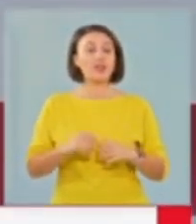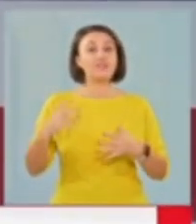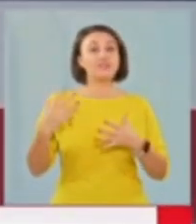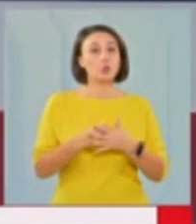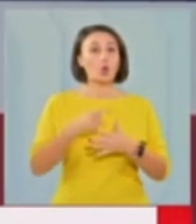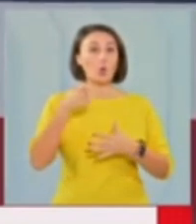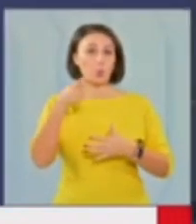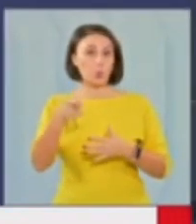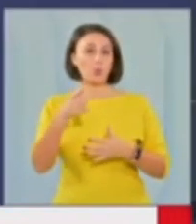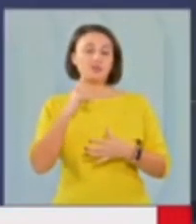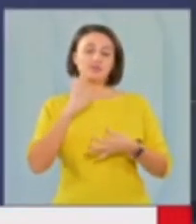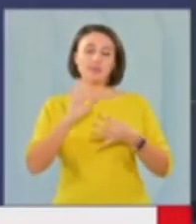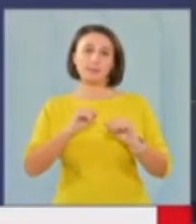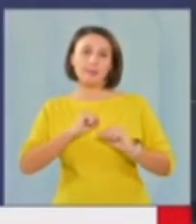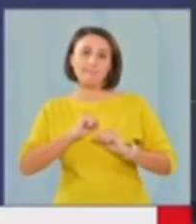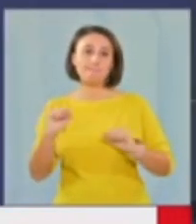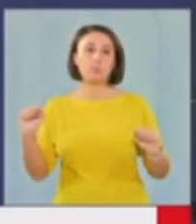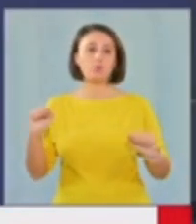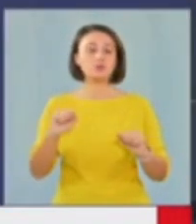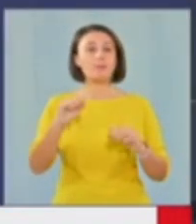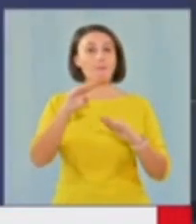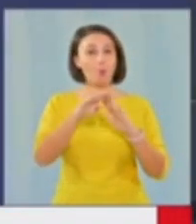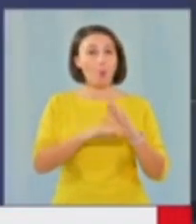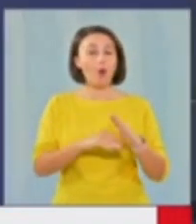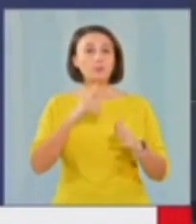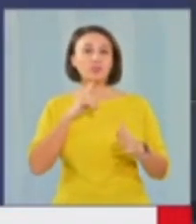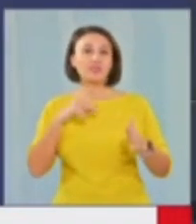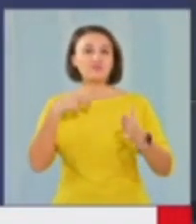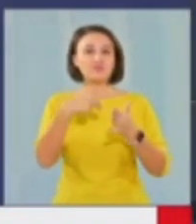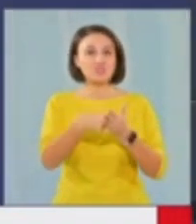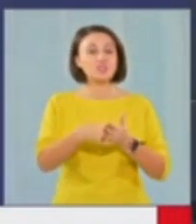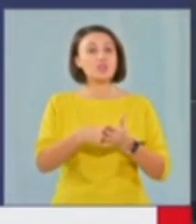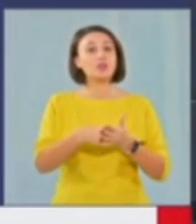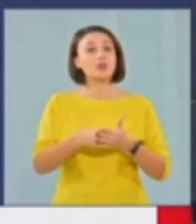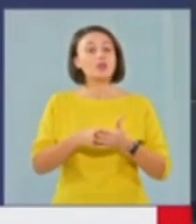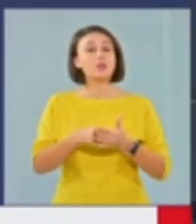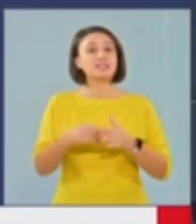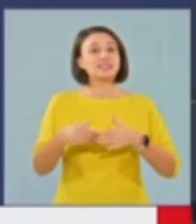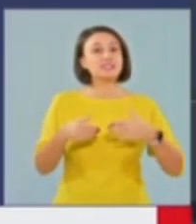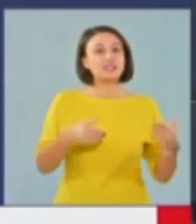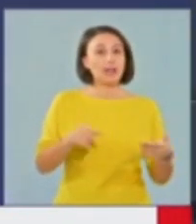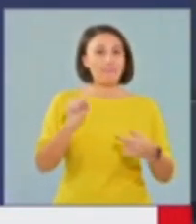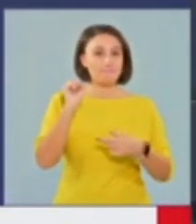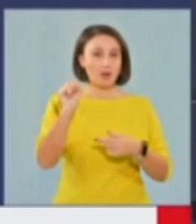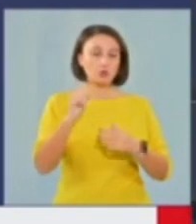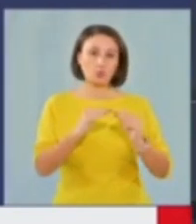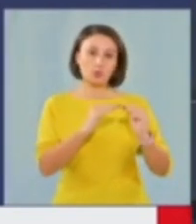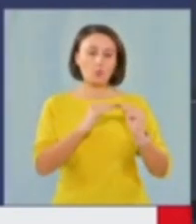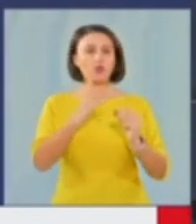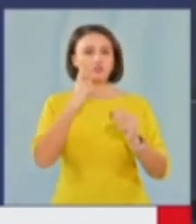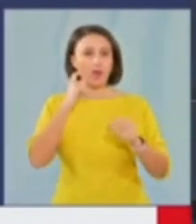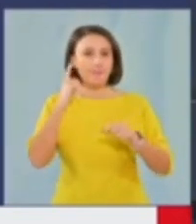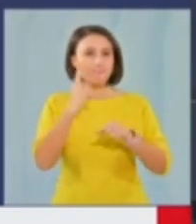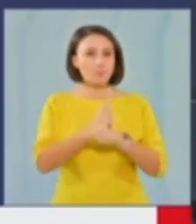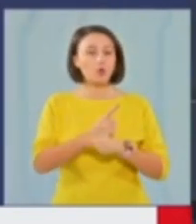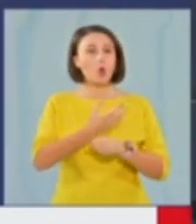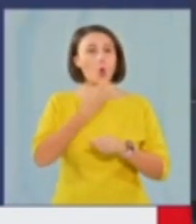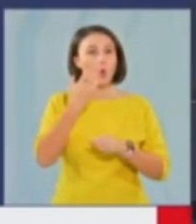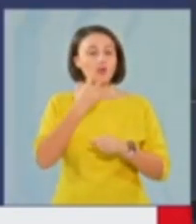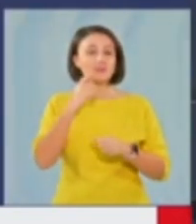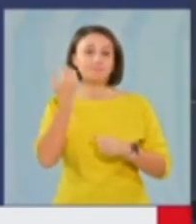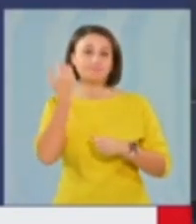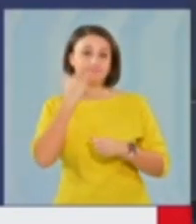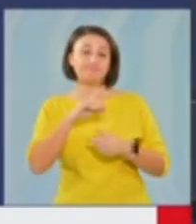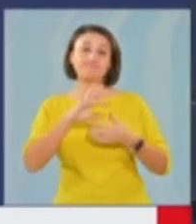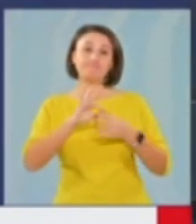a lui McAuliffe ar da un impuls puternic programului masiv de investiții pe care aripa stânga Partidului Democrat încearcă să-l impună în Congres. Un eșec ar